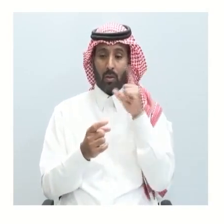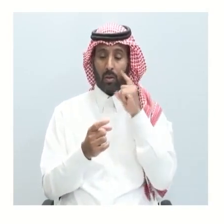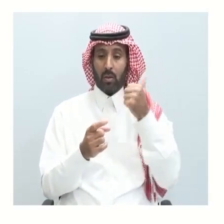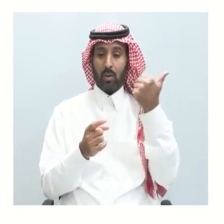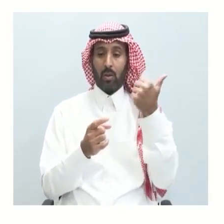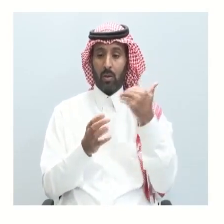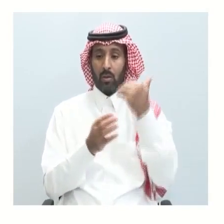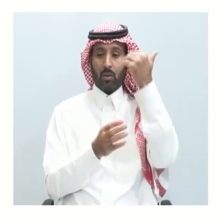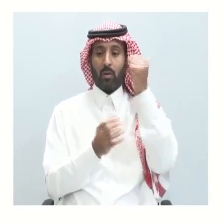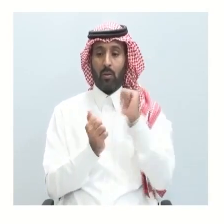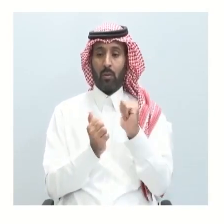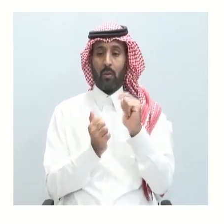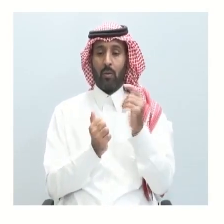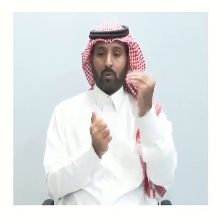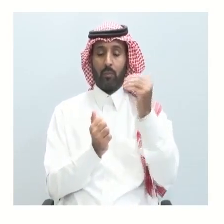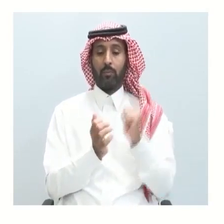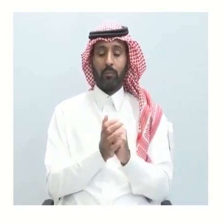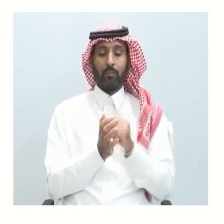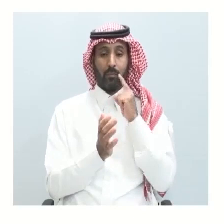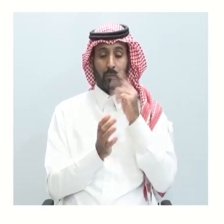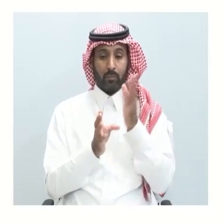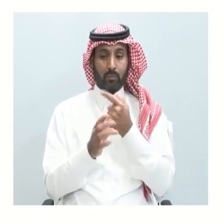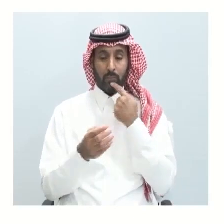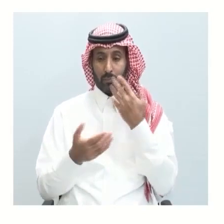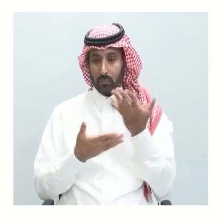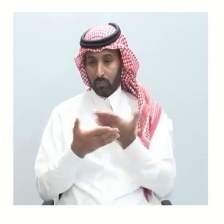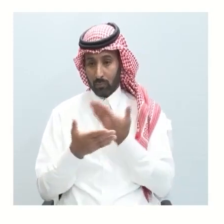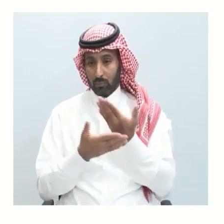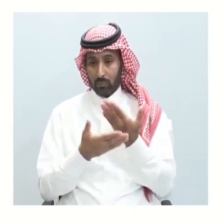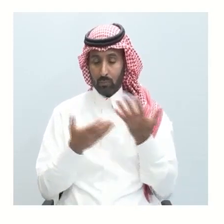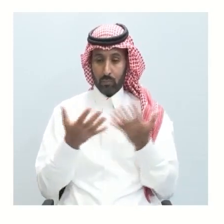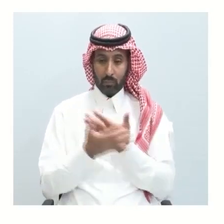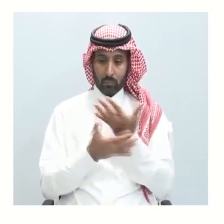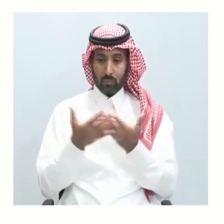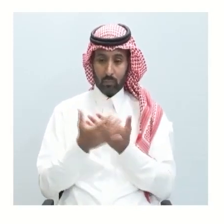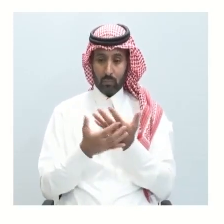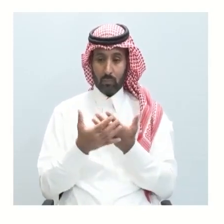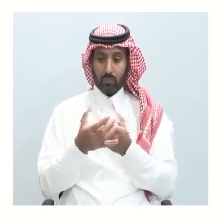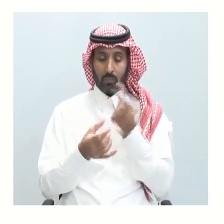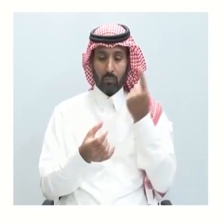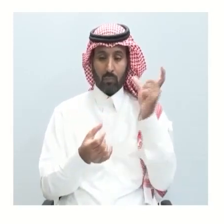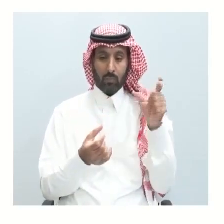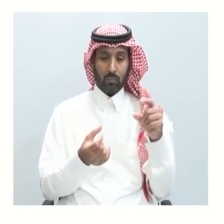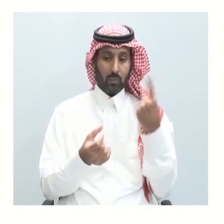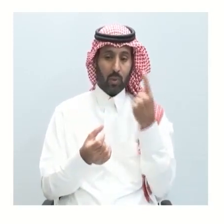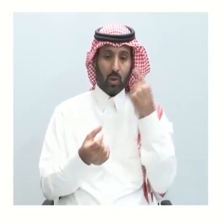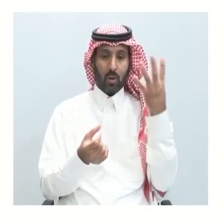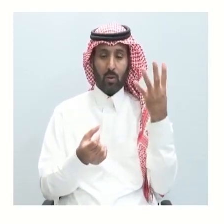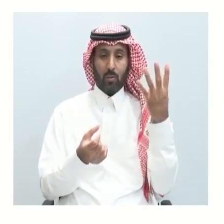6. هنا المتفاعلات، المعامل للمادة الأولى